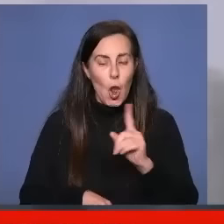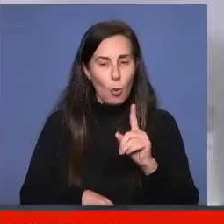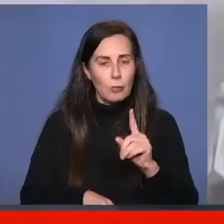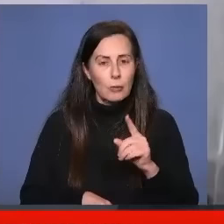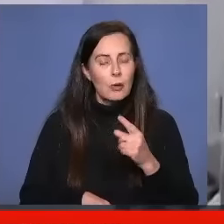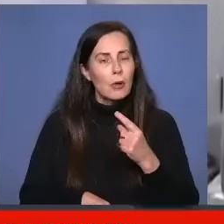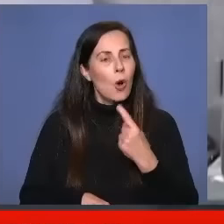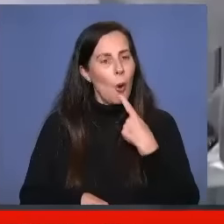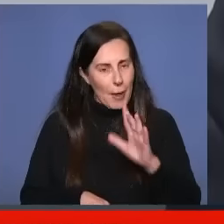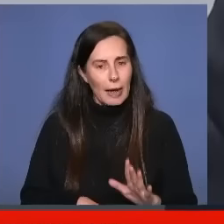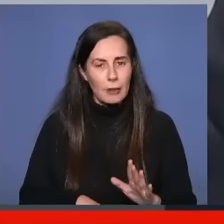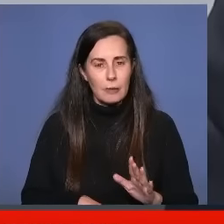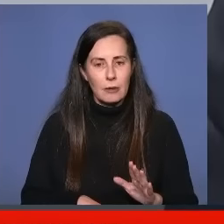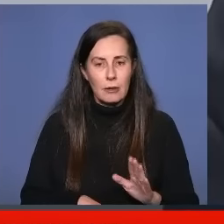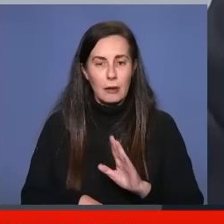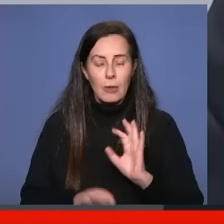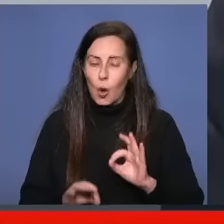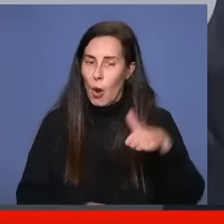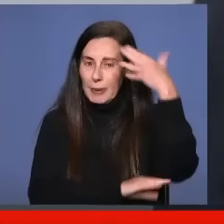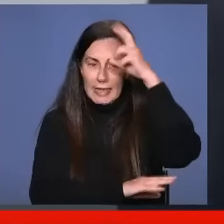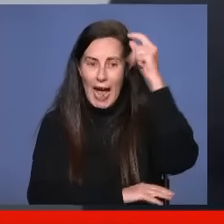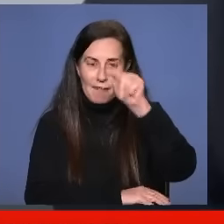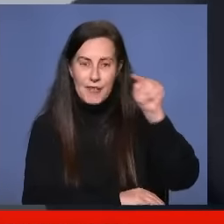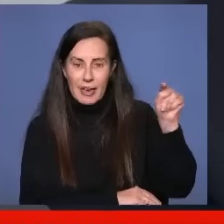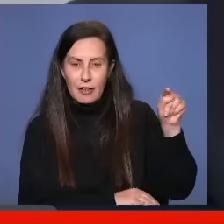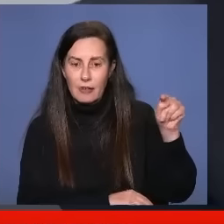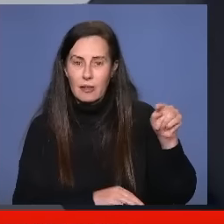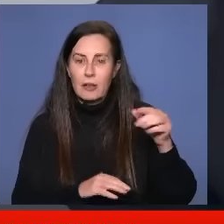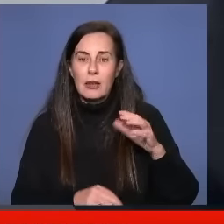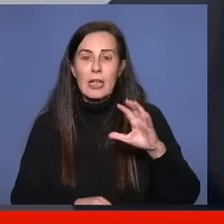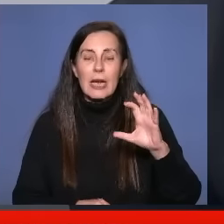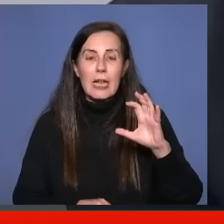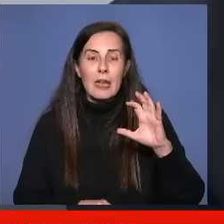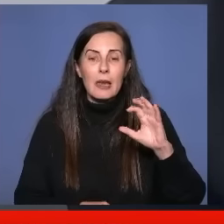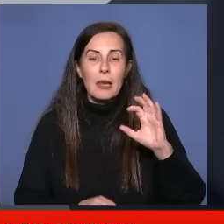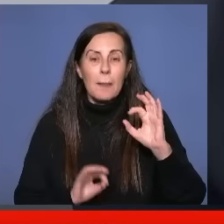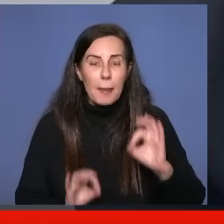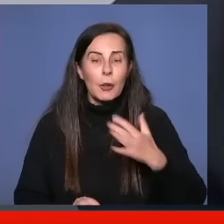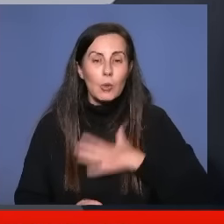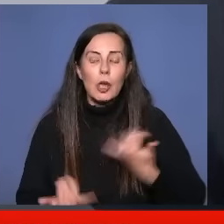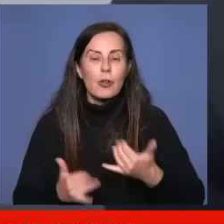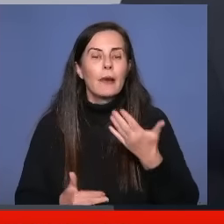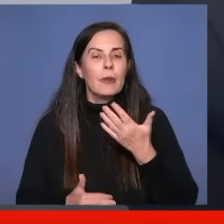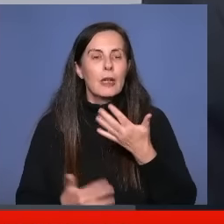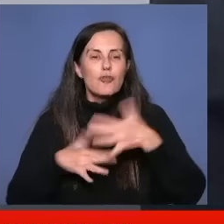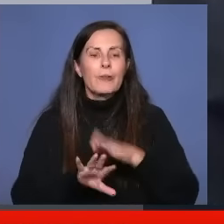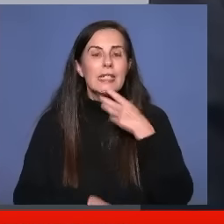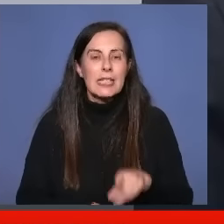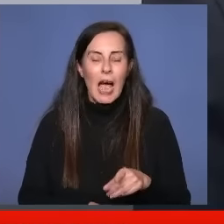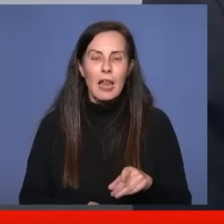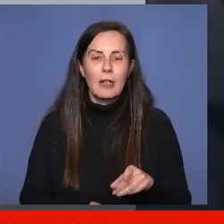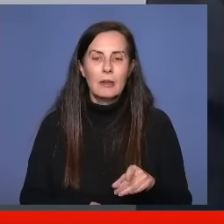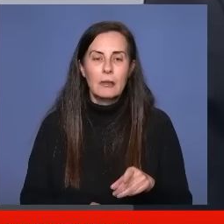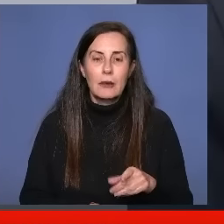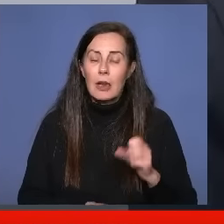גם גזר. Virtually every Arab country now genuinely wants to integrate Israel into the region, to